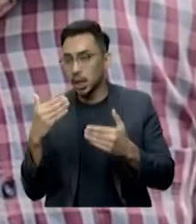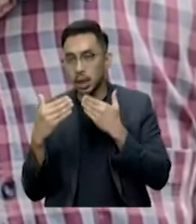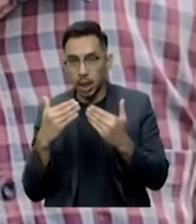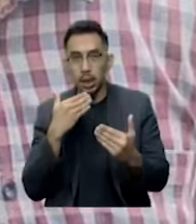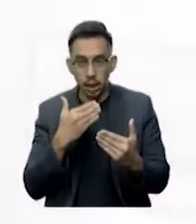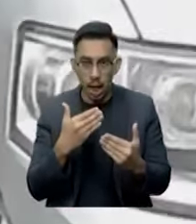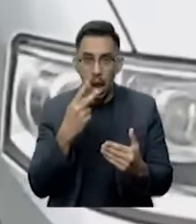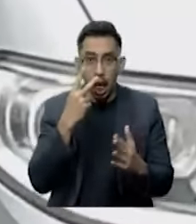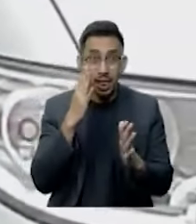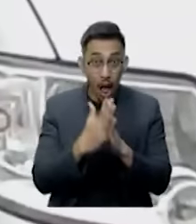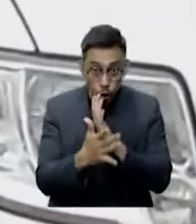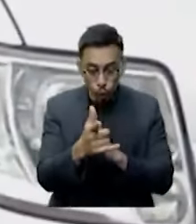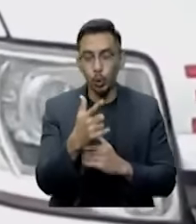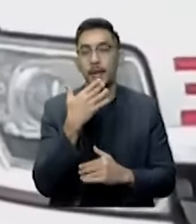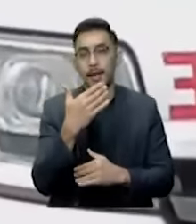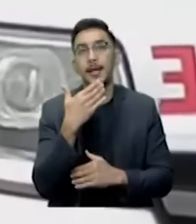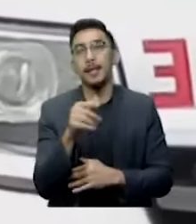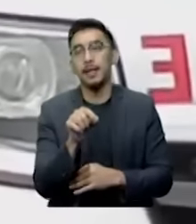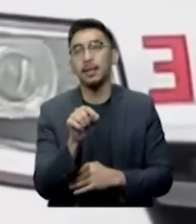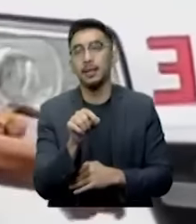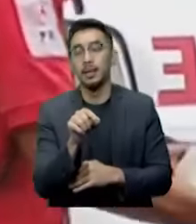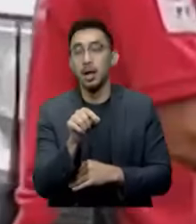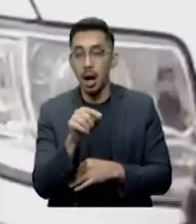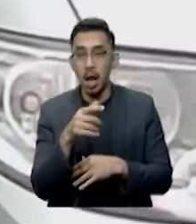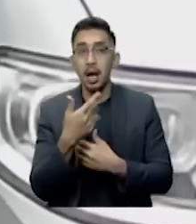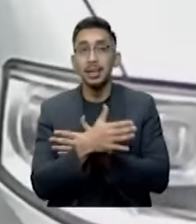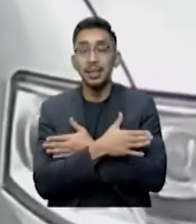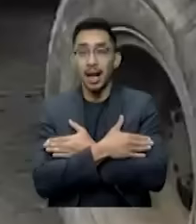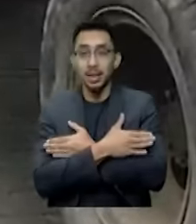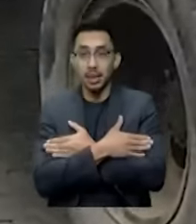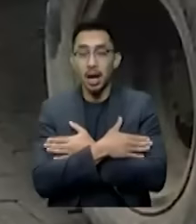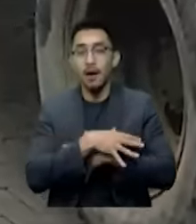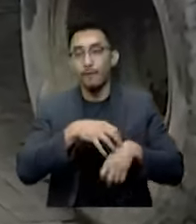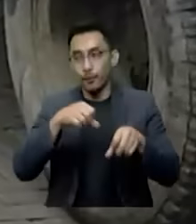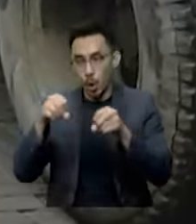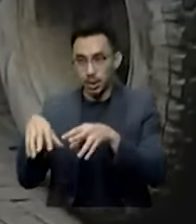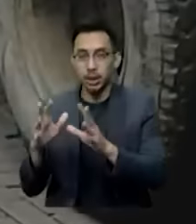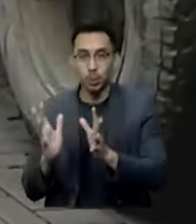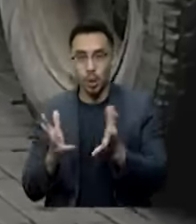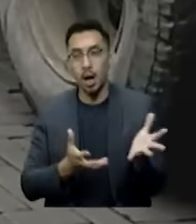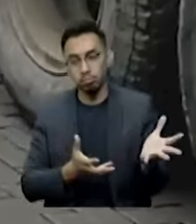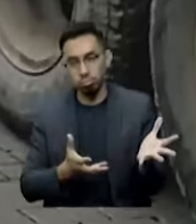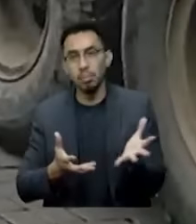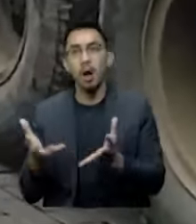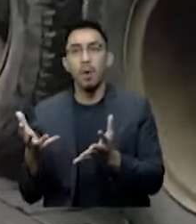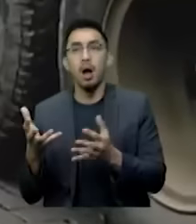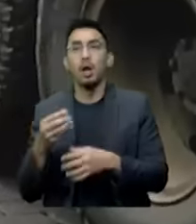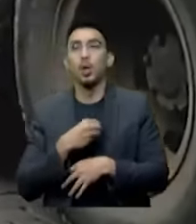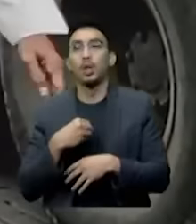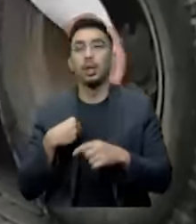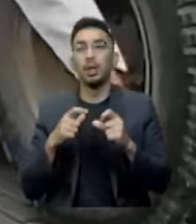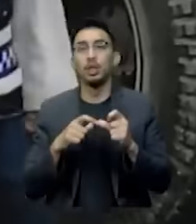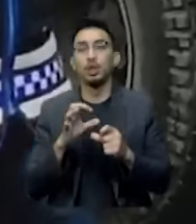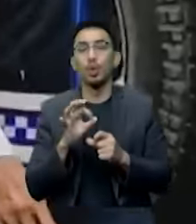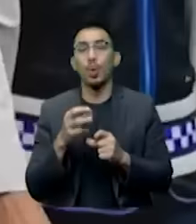kejadian. Setelah berhasil dievakuasi, jasad korban langsung dibawa ke RSUD Dr. Sutomo untuk diotopsi. Dari Surabaya,